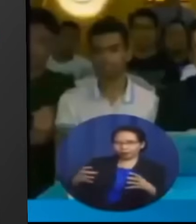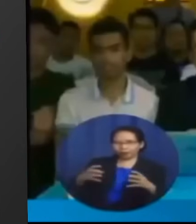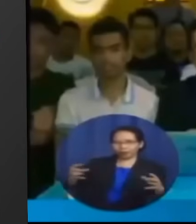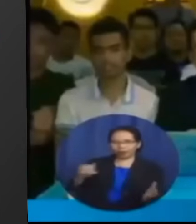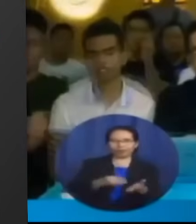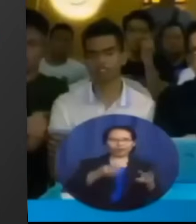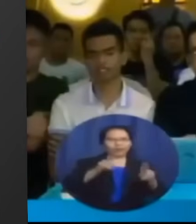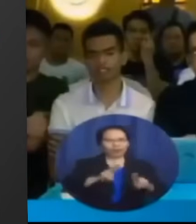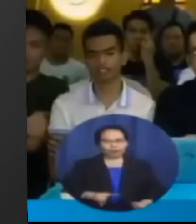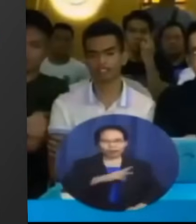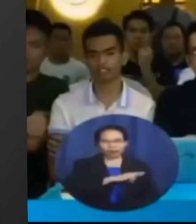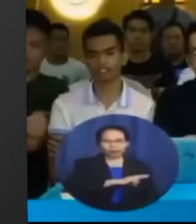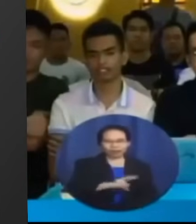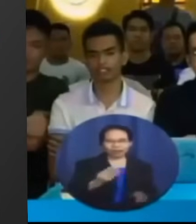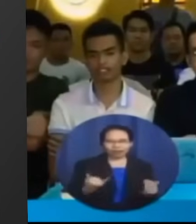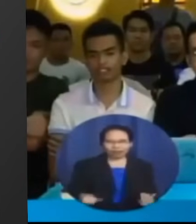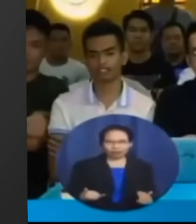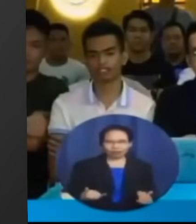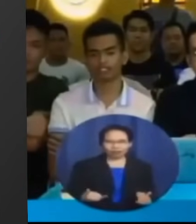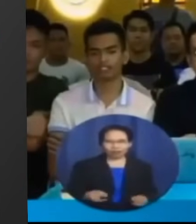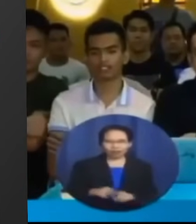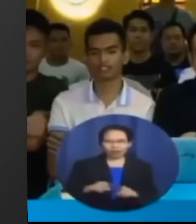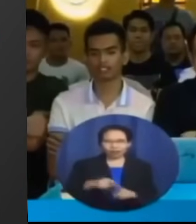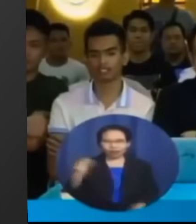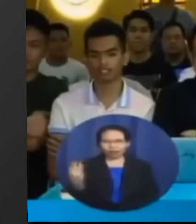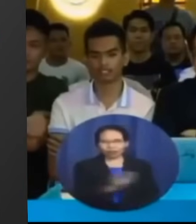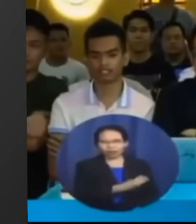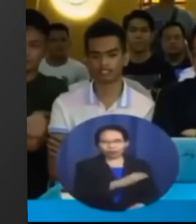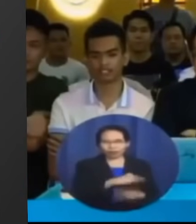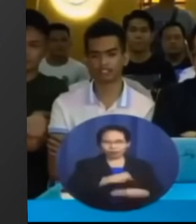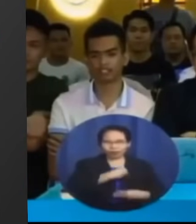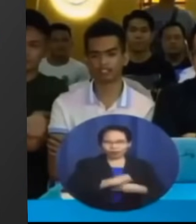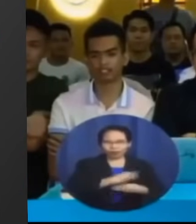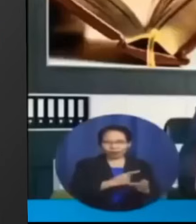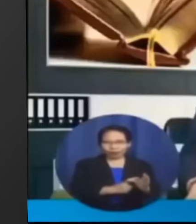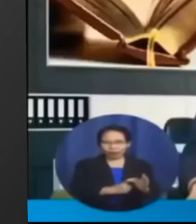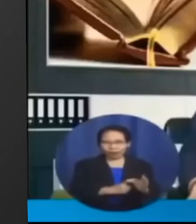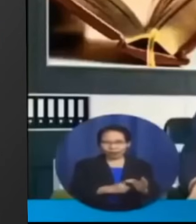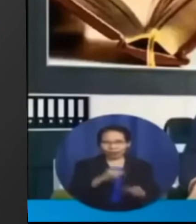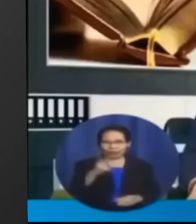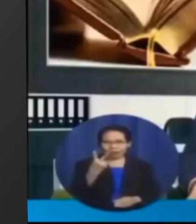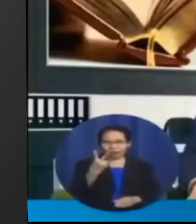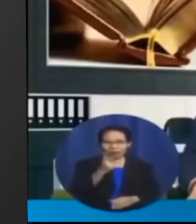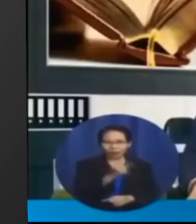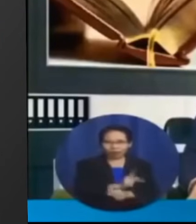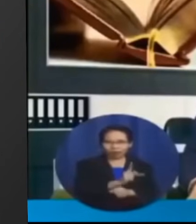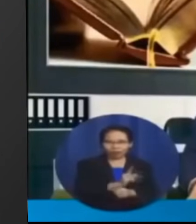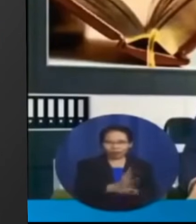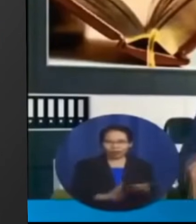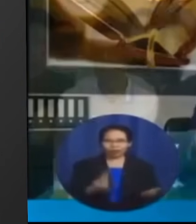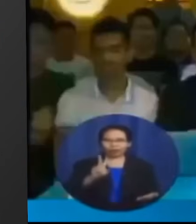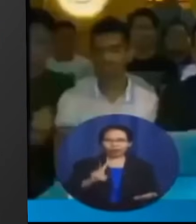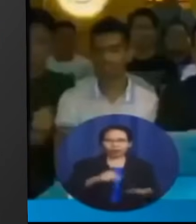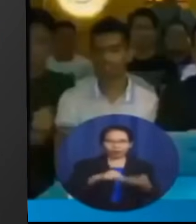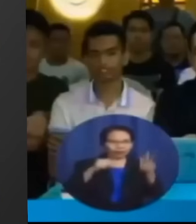Ganyan na nangyayari sa mga relihiyon. Pati mga miyembro ginagawang kapital, ikalawang Pedro